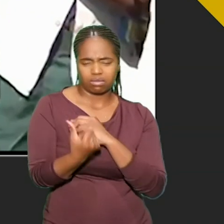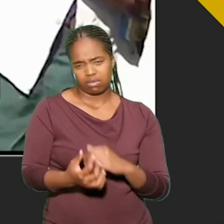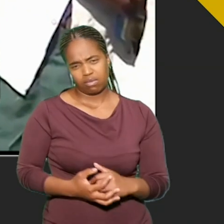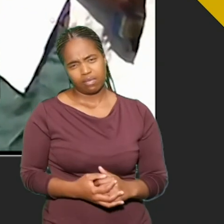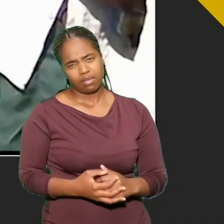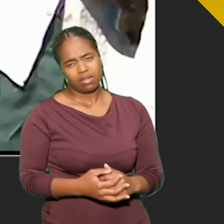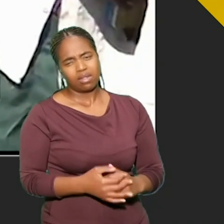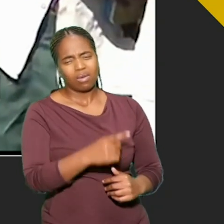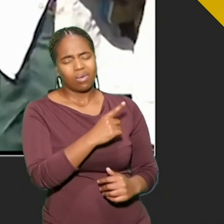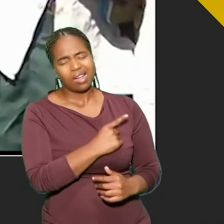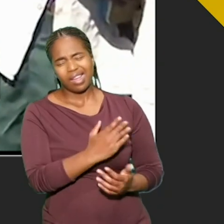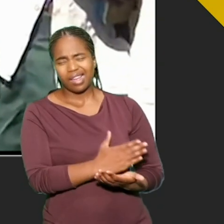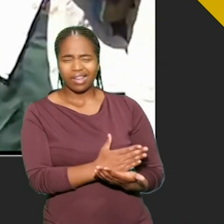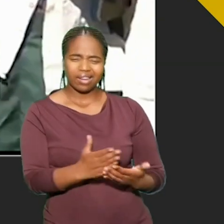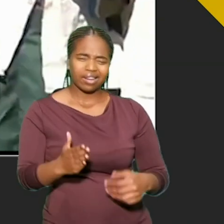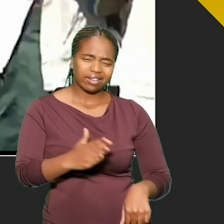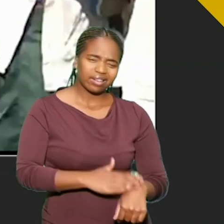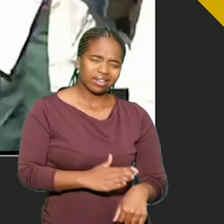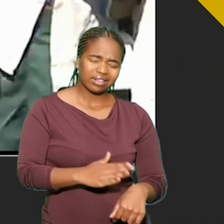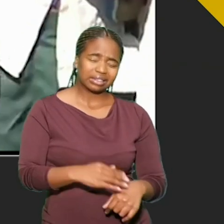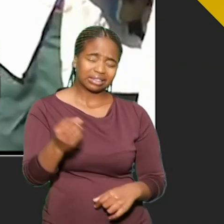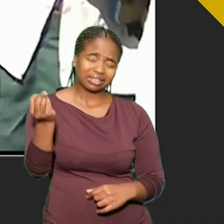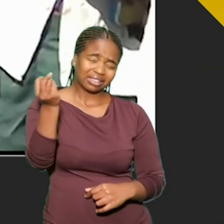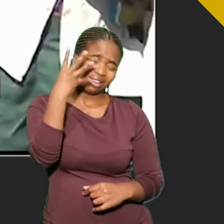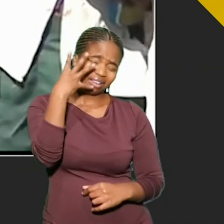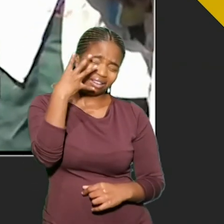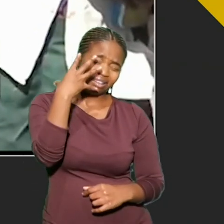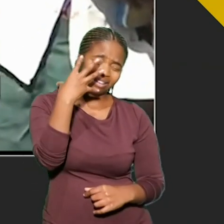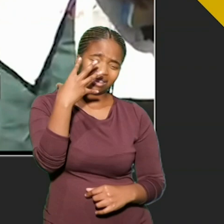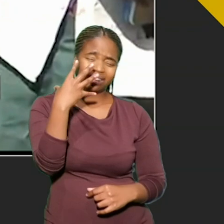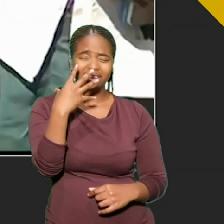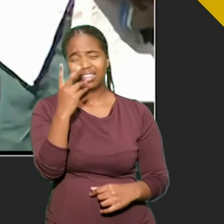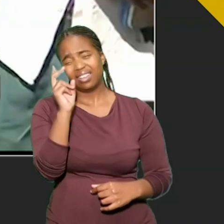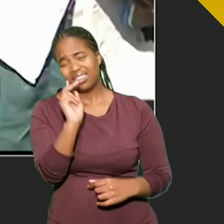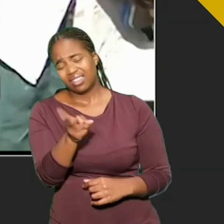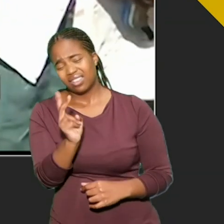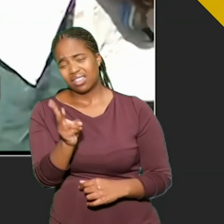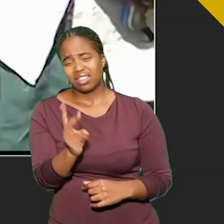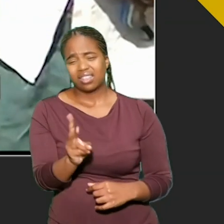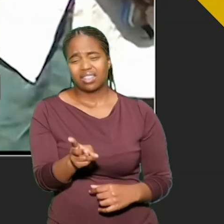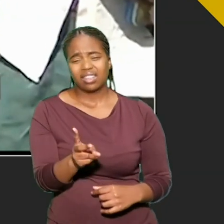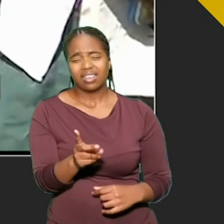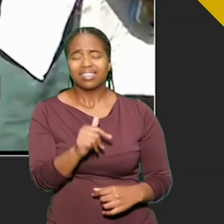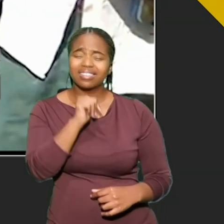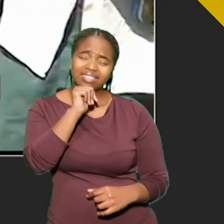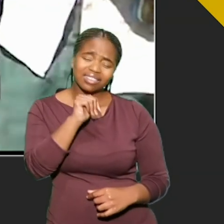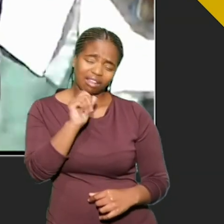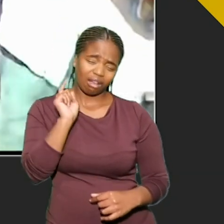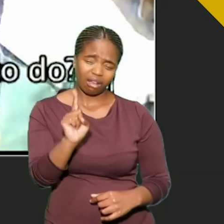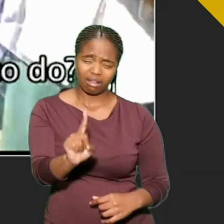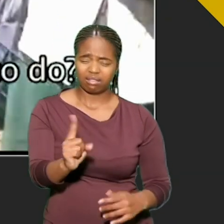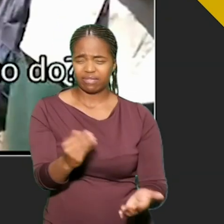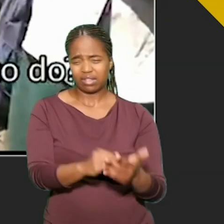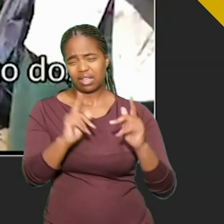sifa ngalamalanga khona ayatshisa ngoba siphinde futhi sidinwe yindlela sifike